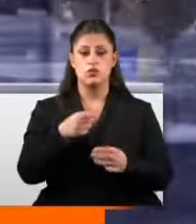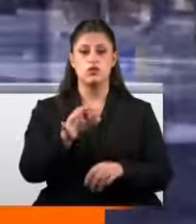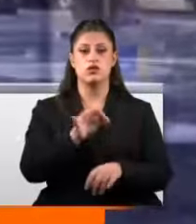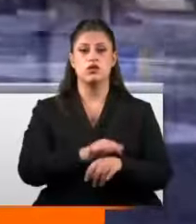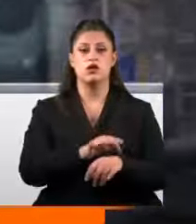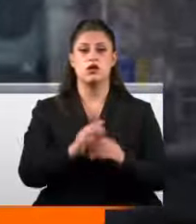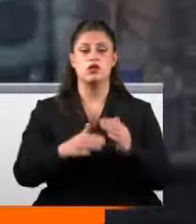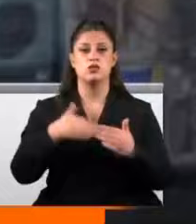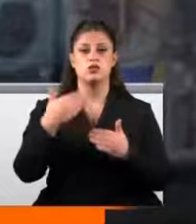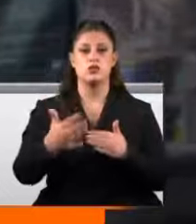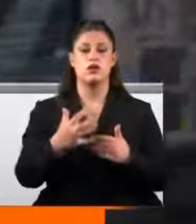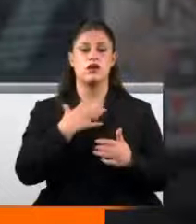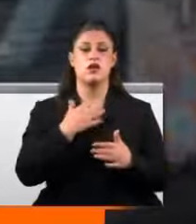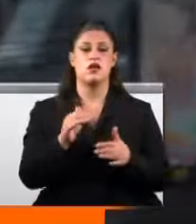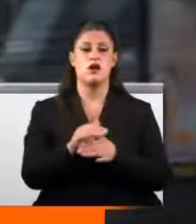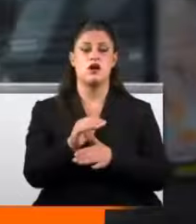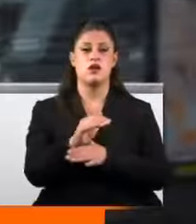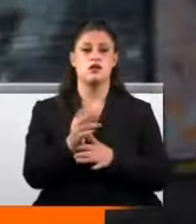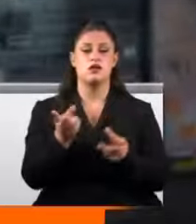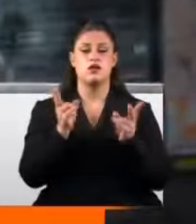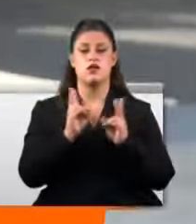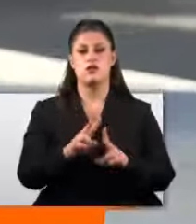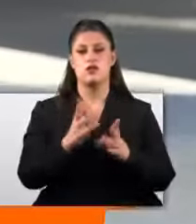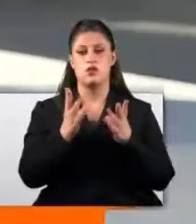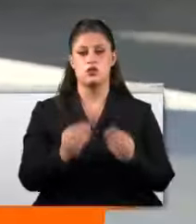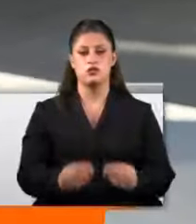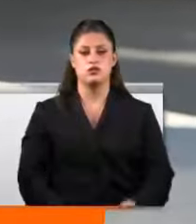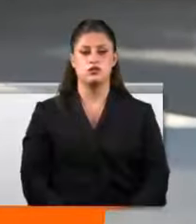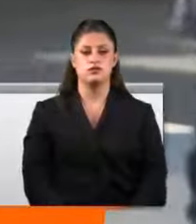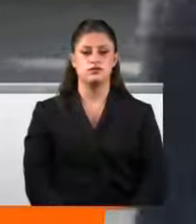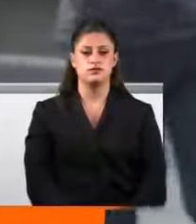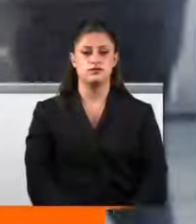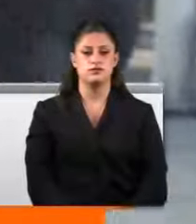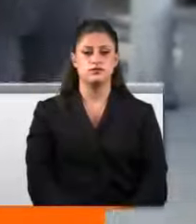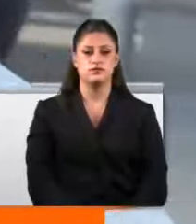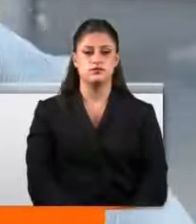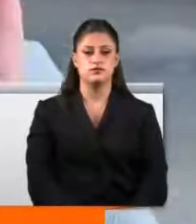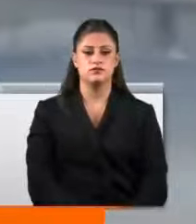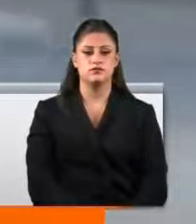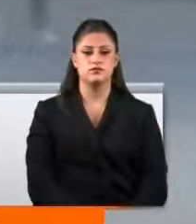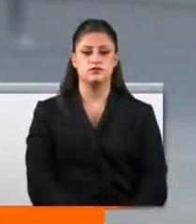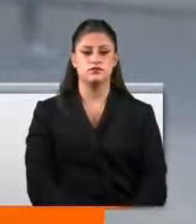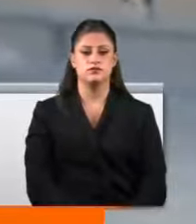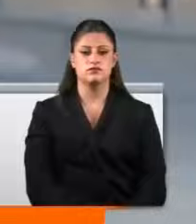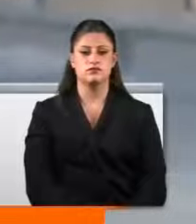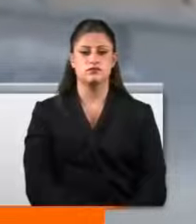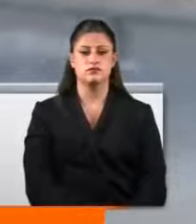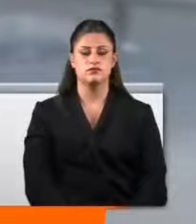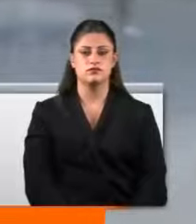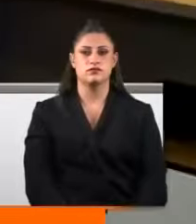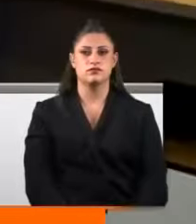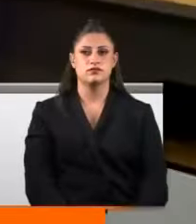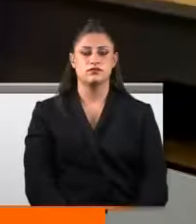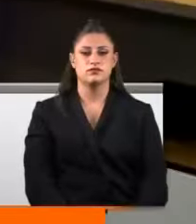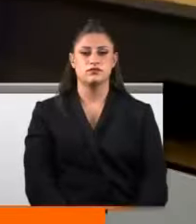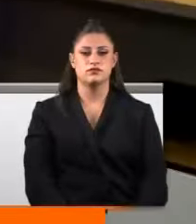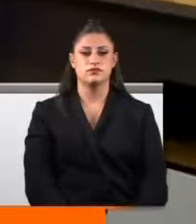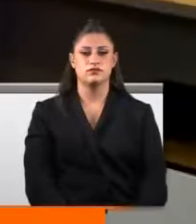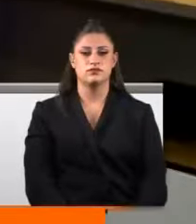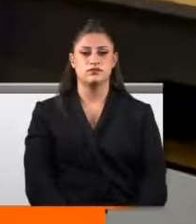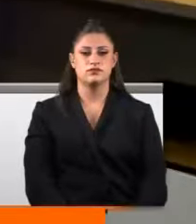sonra hayatını kaybetti. Ben normalde de aşık olamıyorum zaten, yapay zekaya hiç olmam herhalde. Yapay